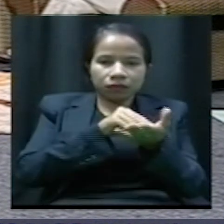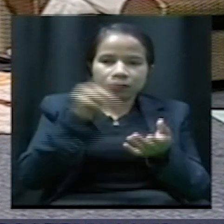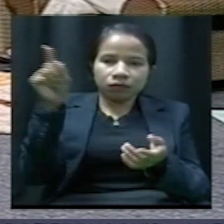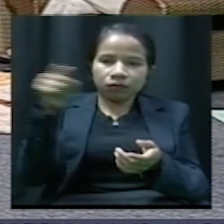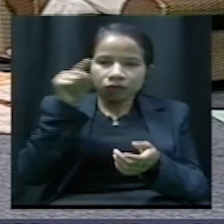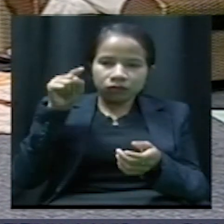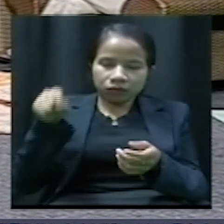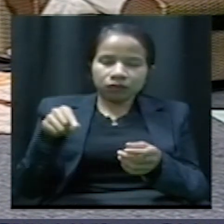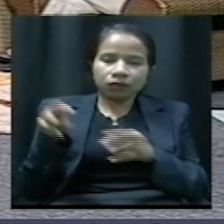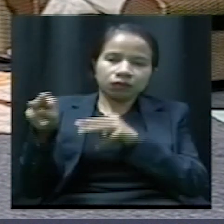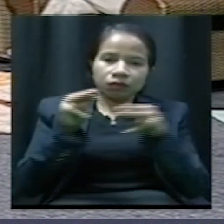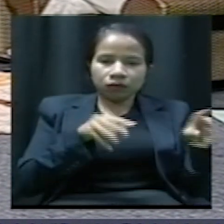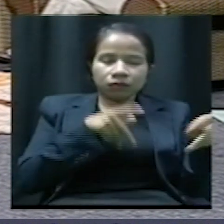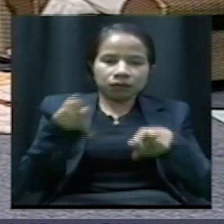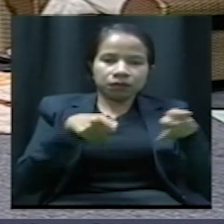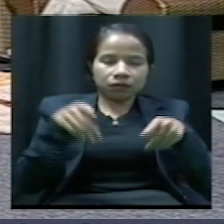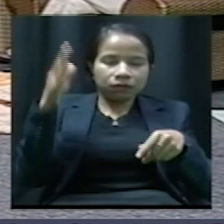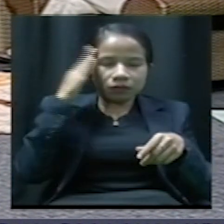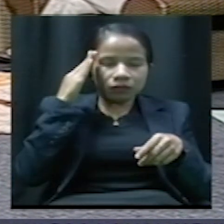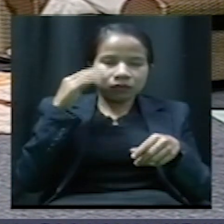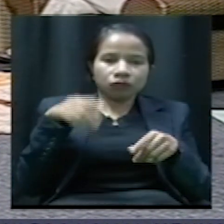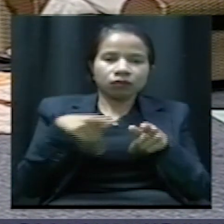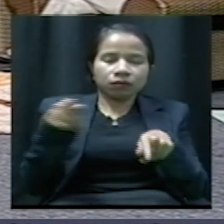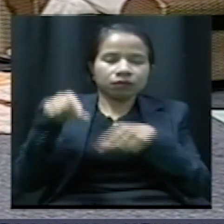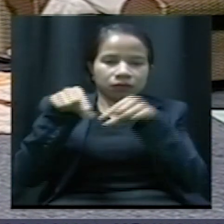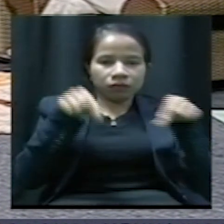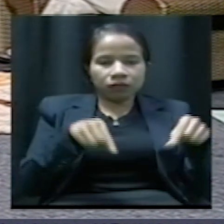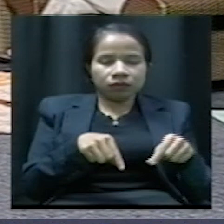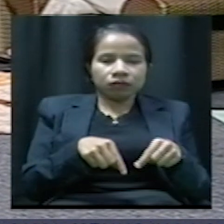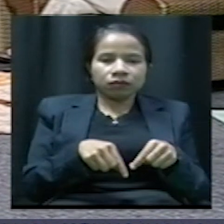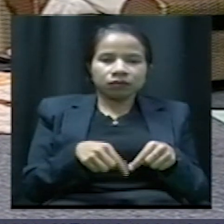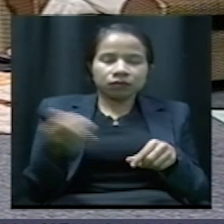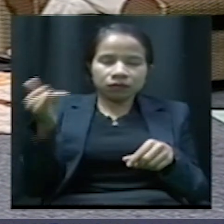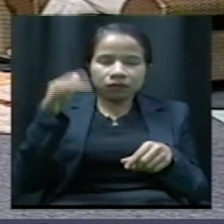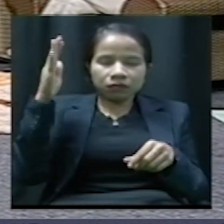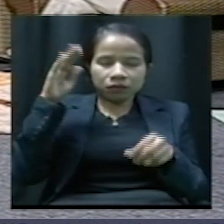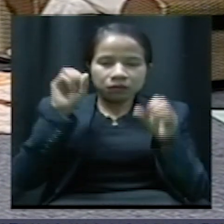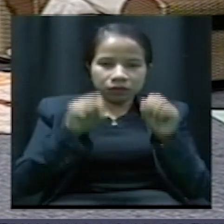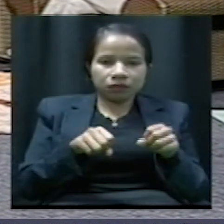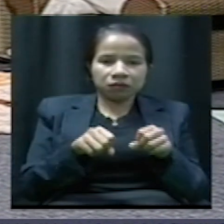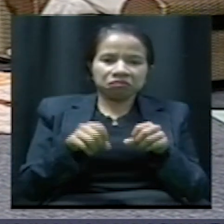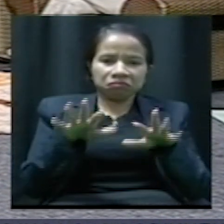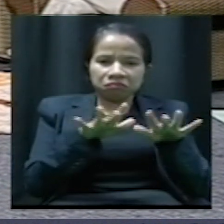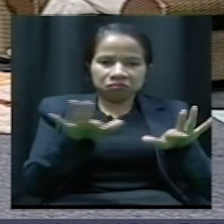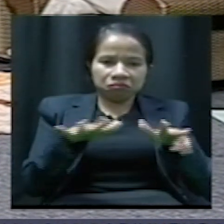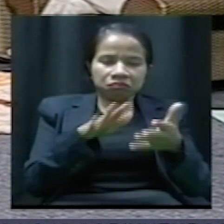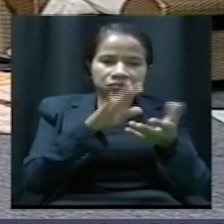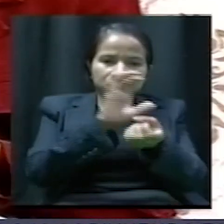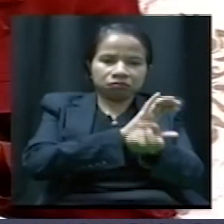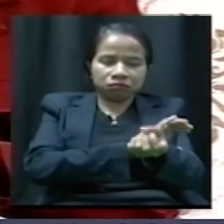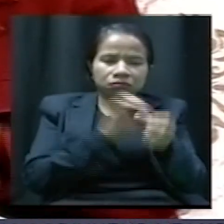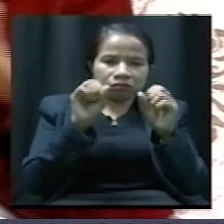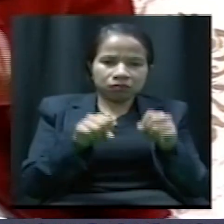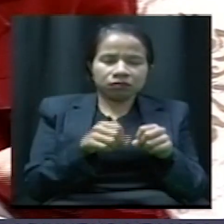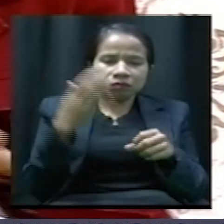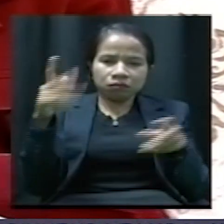none muda emne mentalidade pois oh ema deficiência semos sira ketik mos bele sira kuliah publiku mos bele